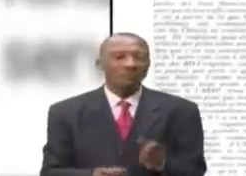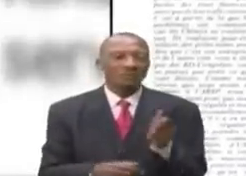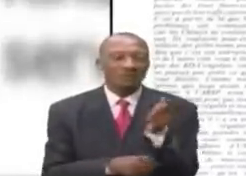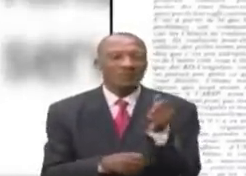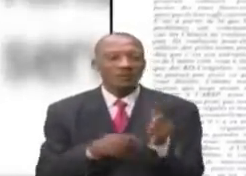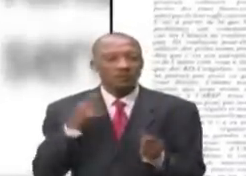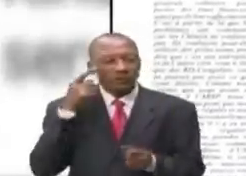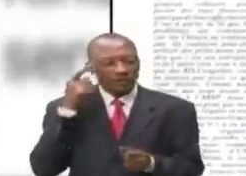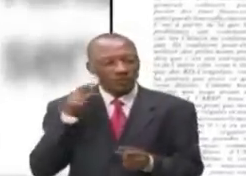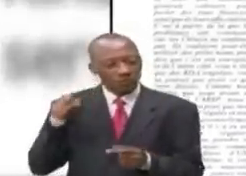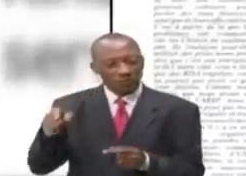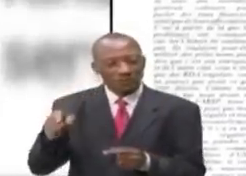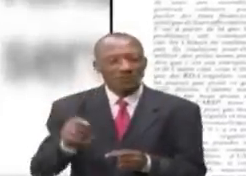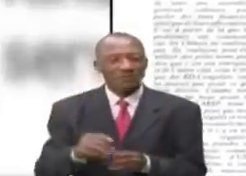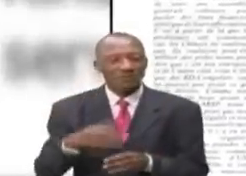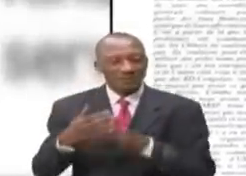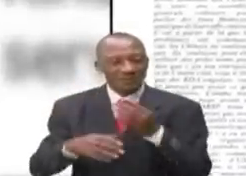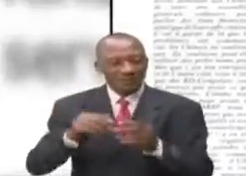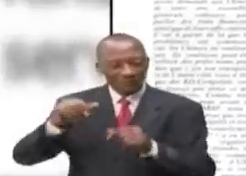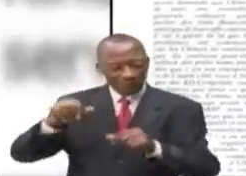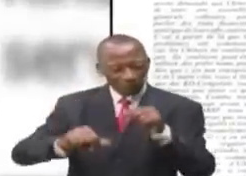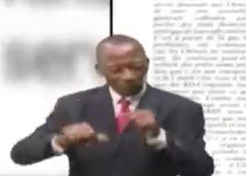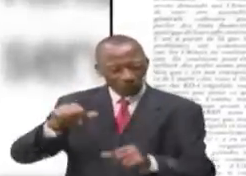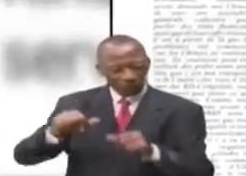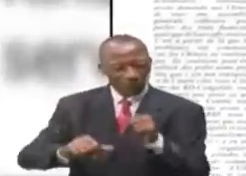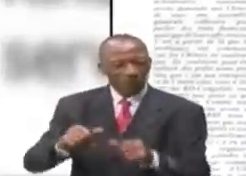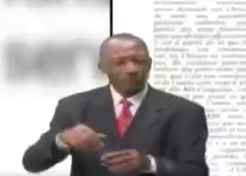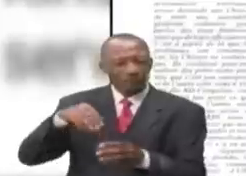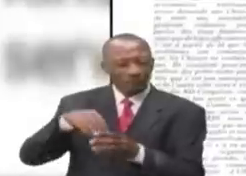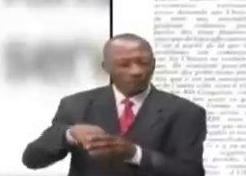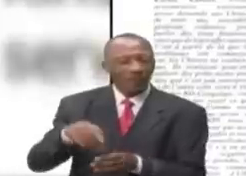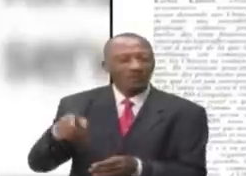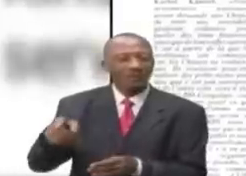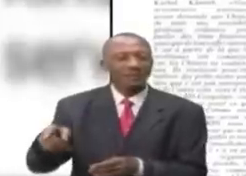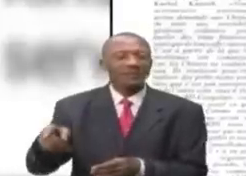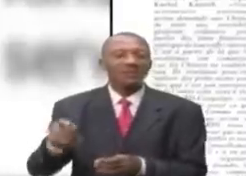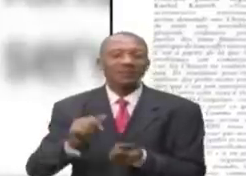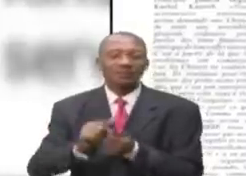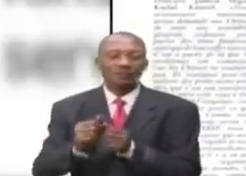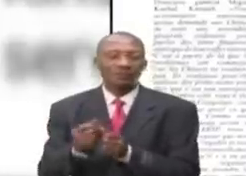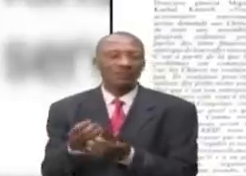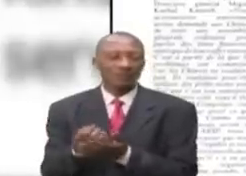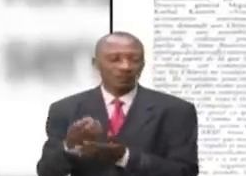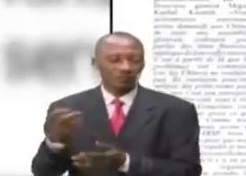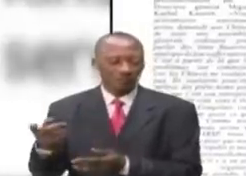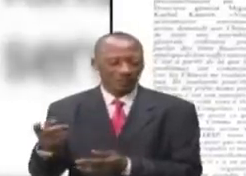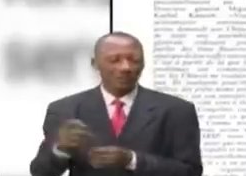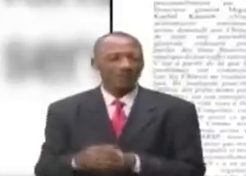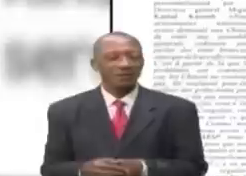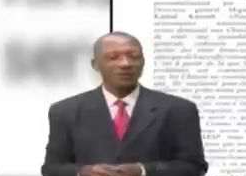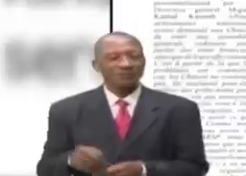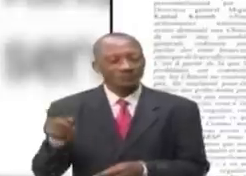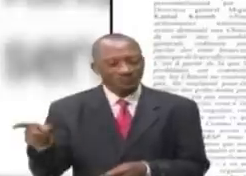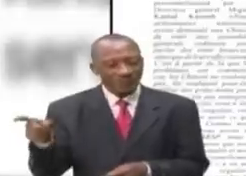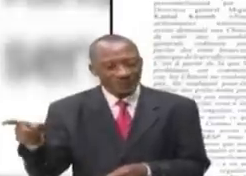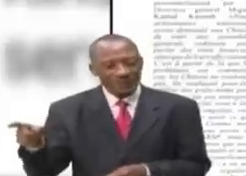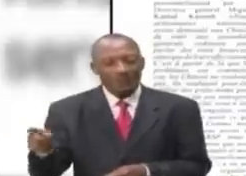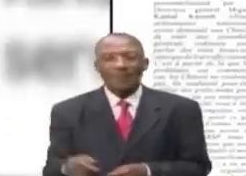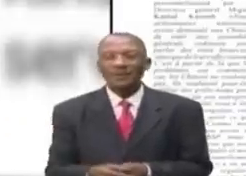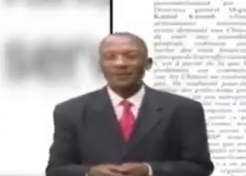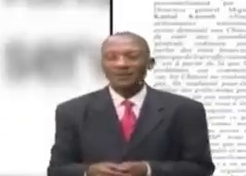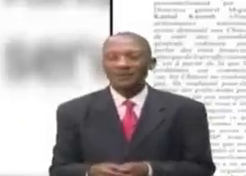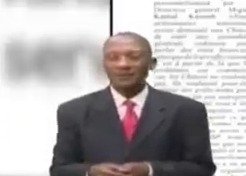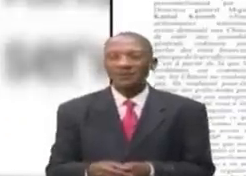le système prête-nom. Transférés au parquet, ces opérateurs économiques chinois ont utilisé leurs chauffeurs comme quatrième